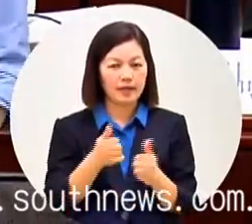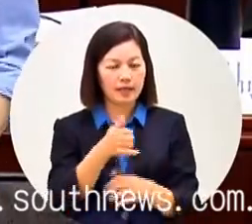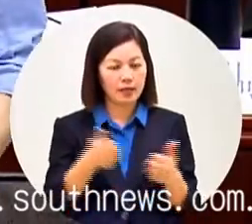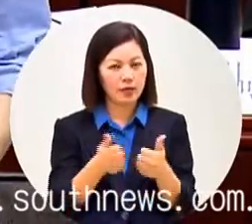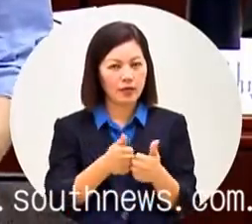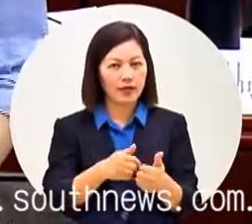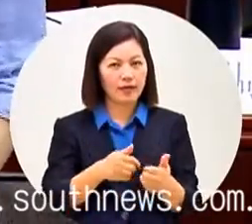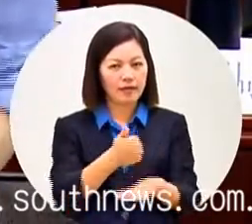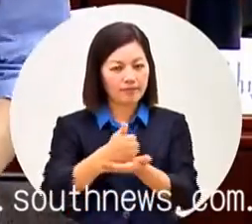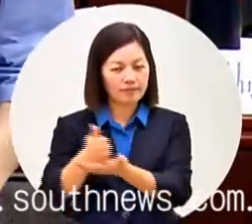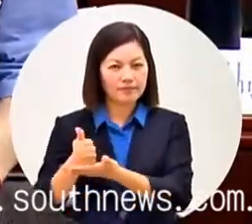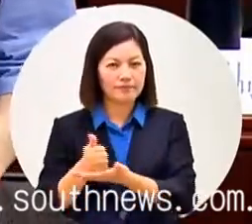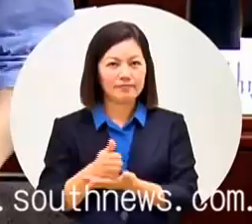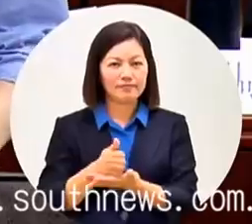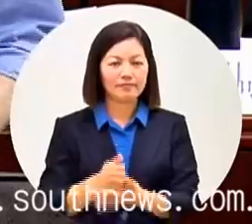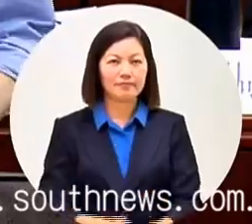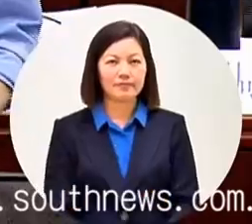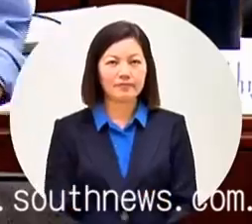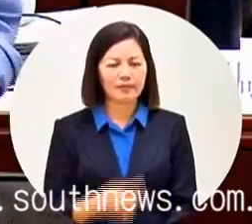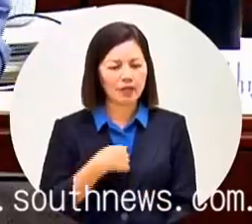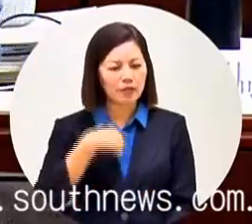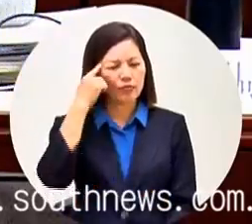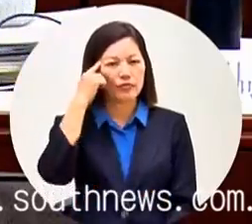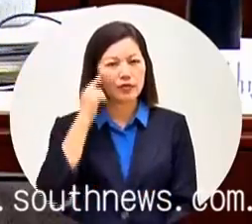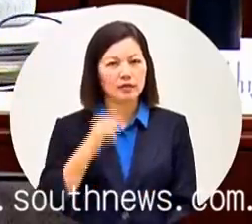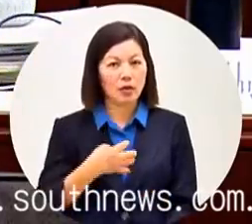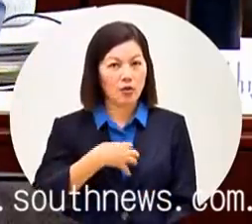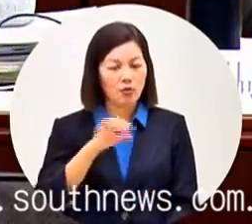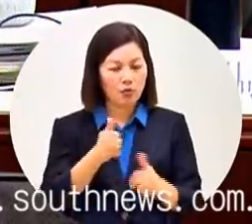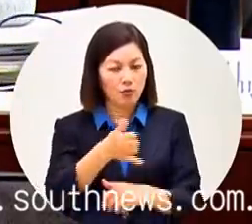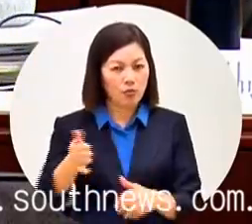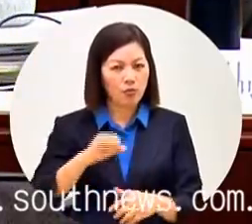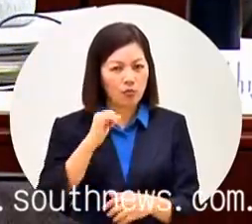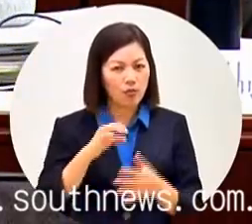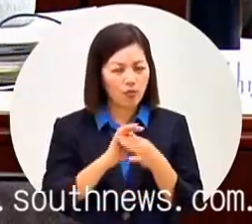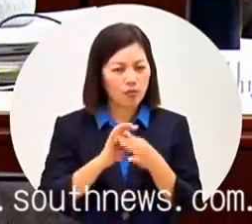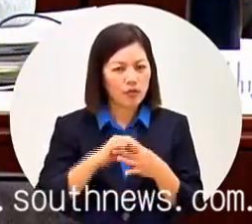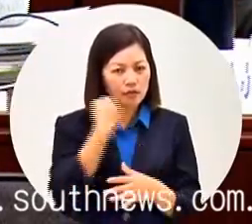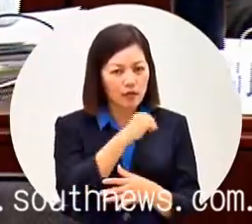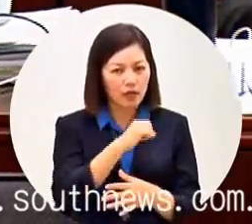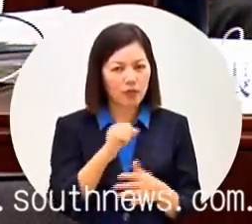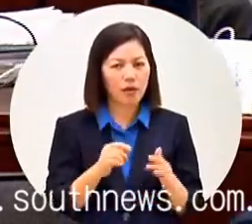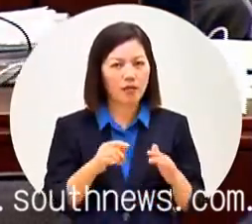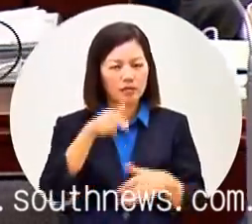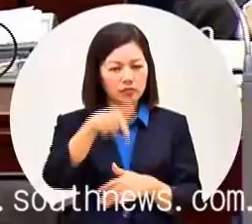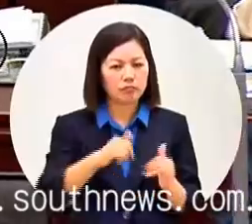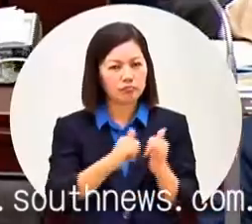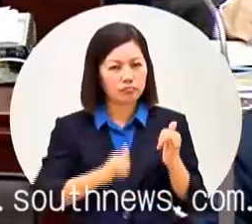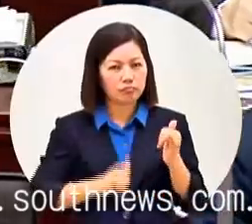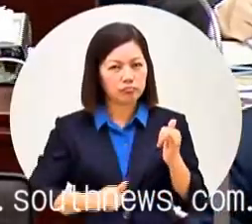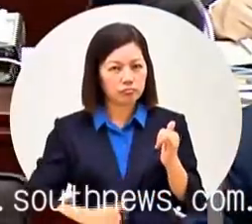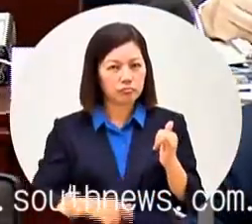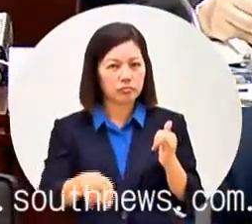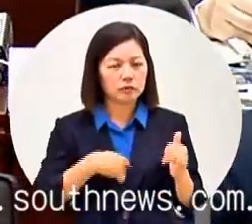宾，我想五位议员关心台湾的下一代，溢于言表。我当